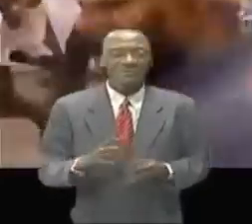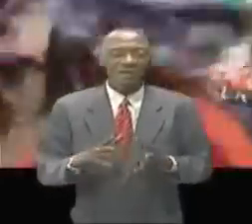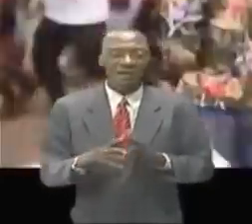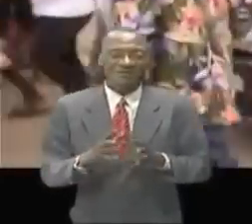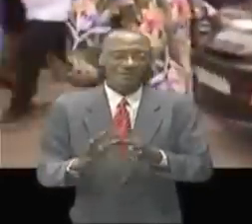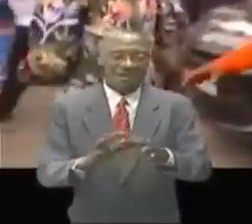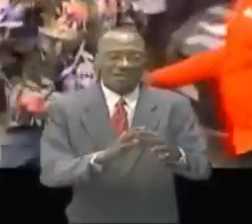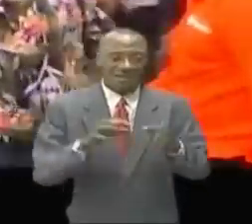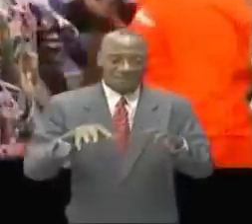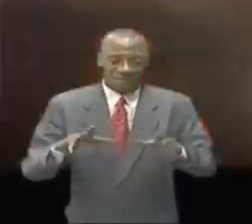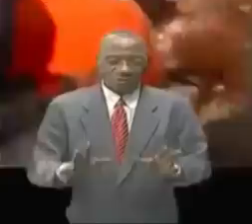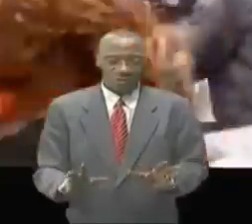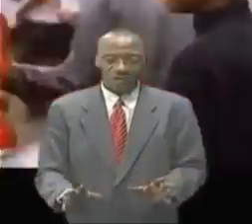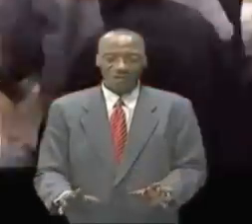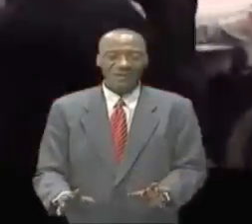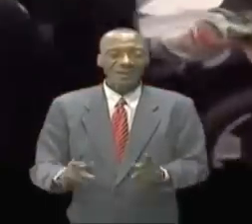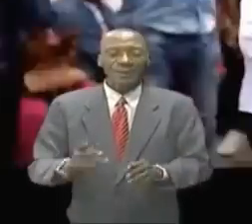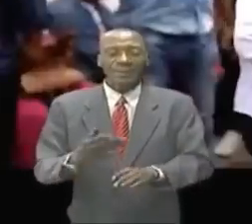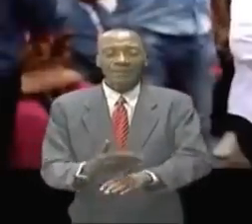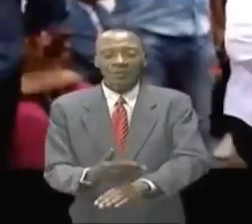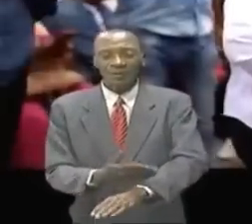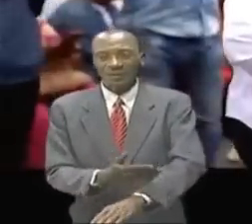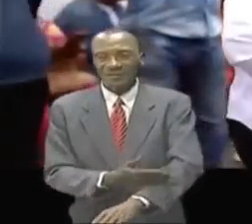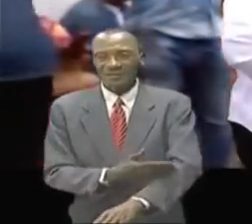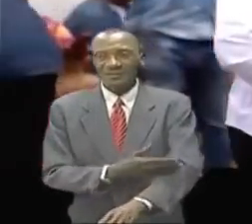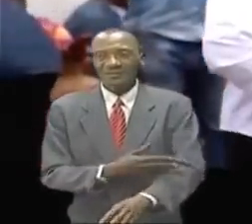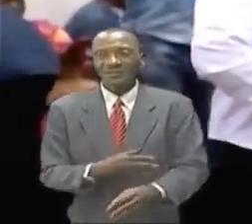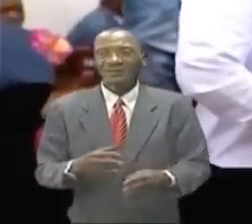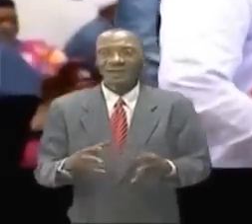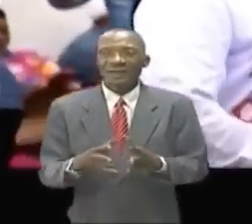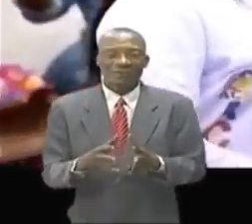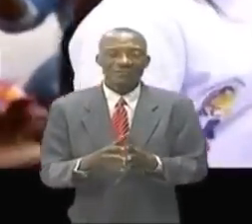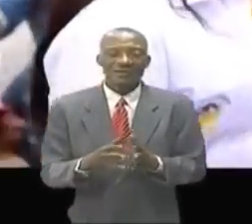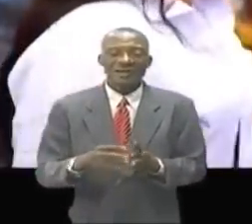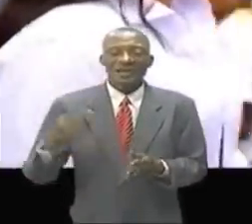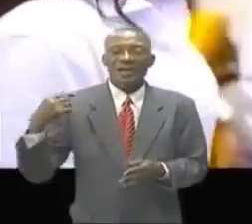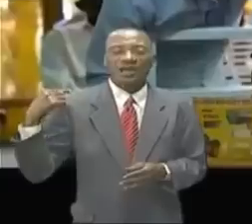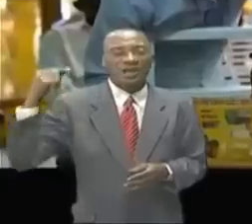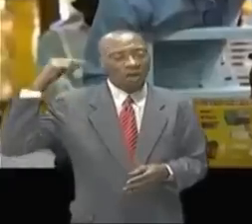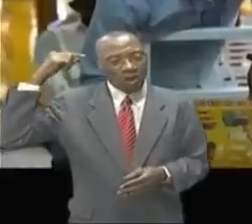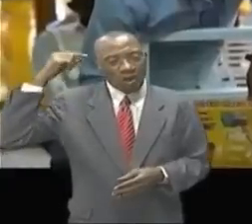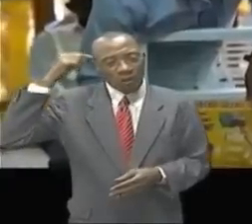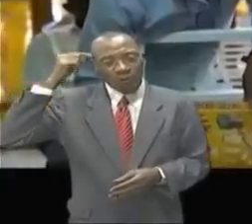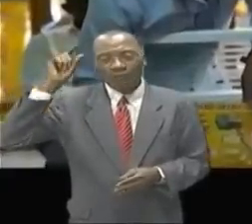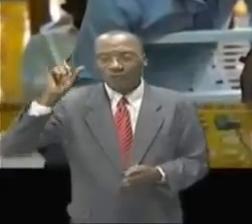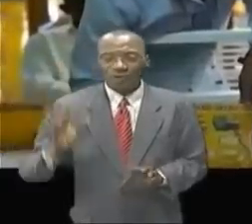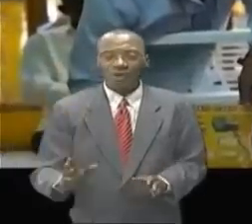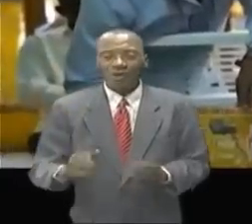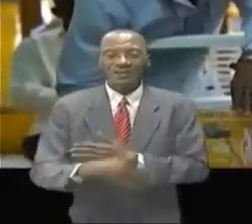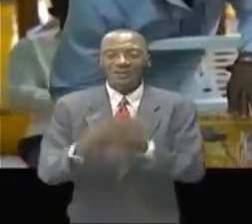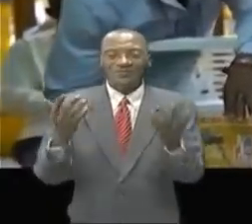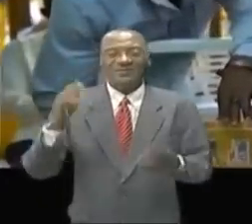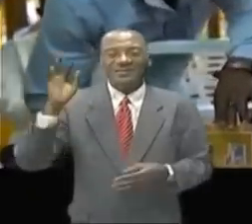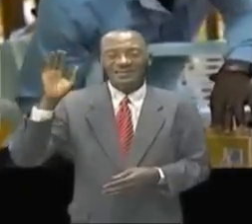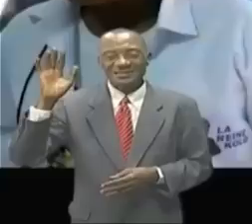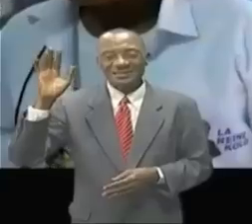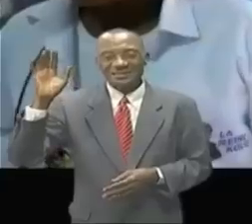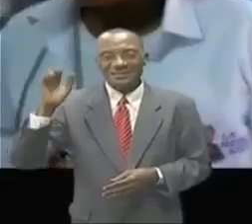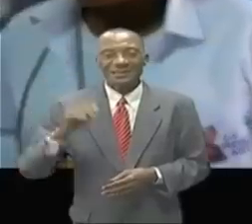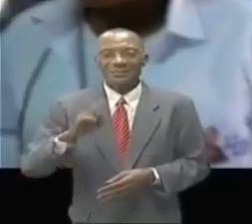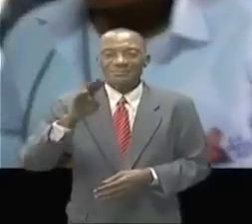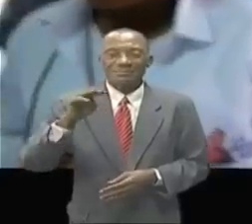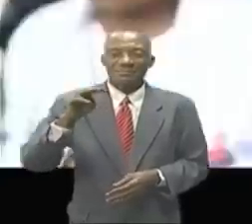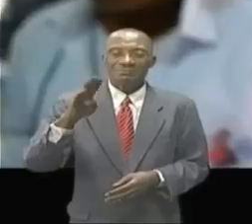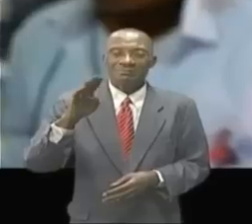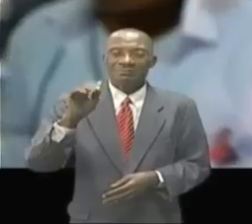Congolais progressistes que conduit Gentiny Ngobilambaka. Ce week-end, au siège du parti à la 10e rue Limété, plus